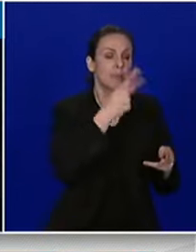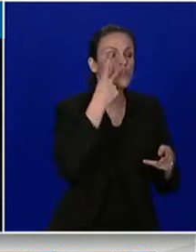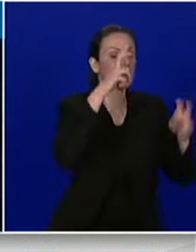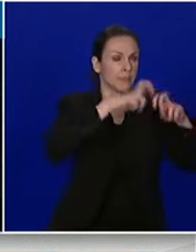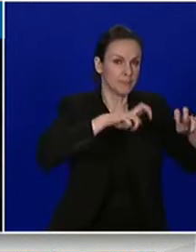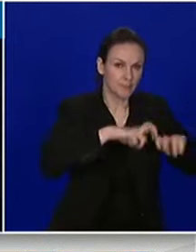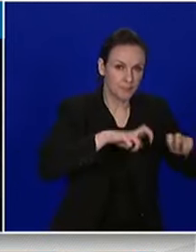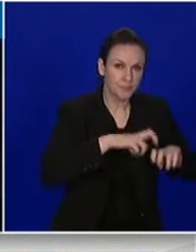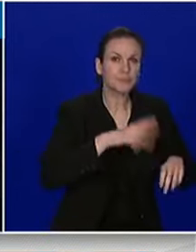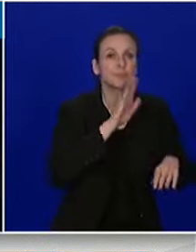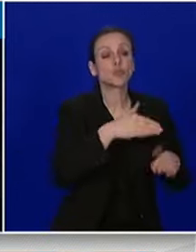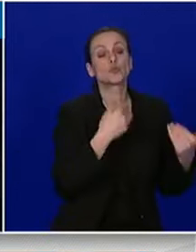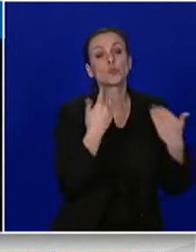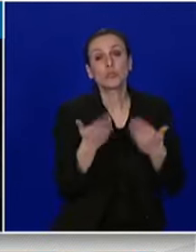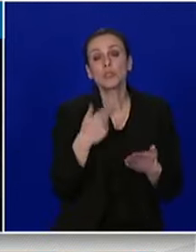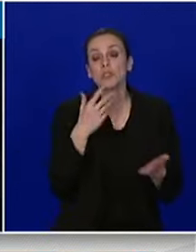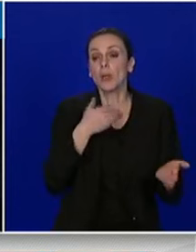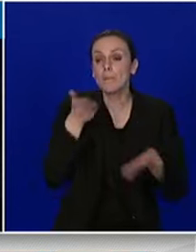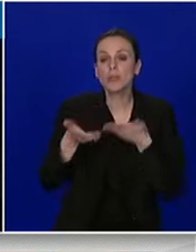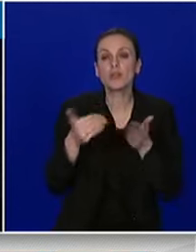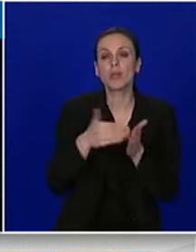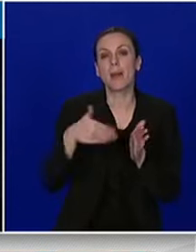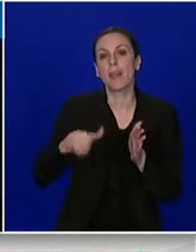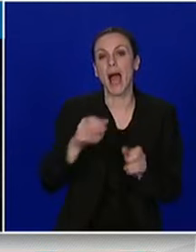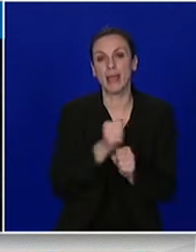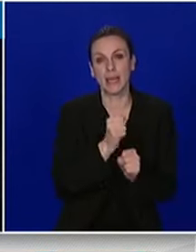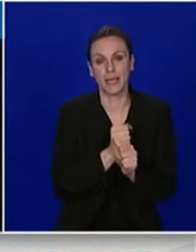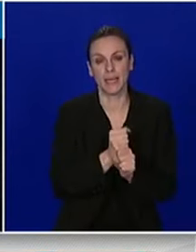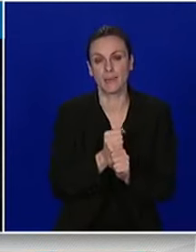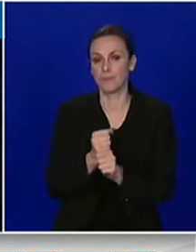dati svoje preporuke o daljem postupanju.